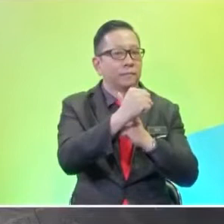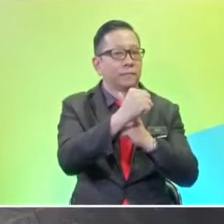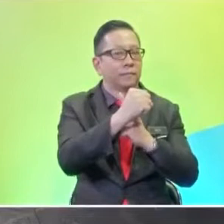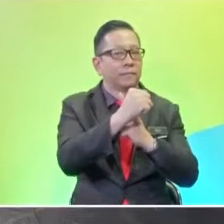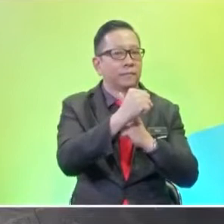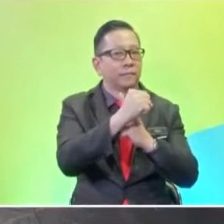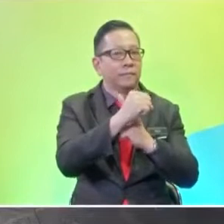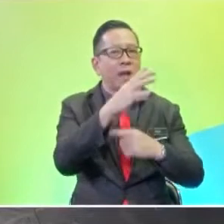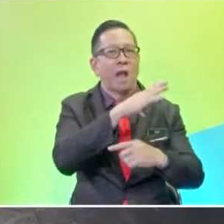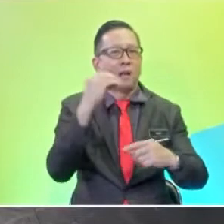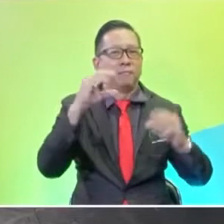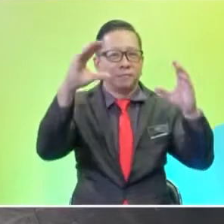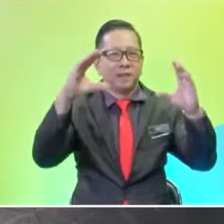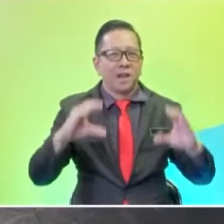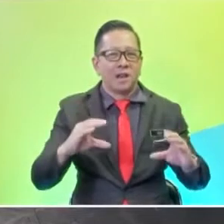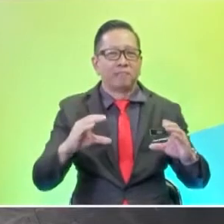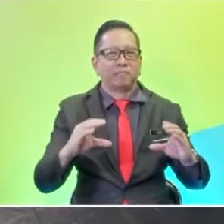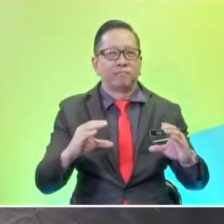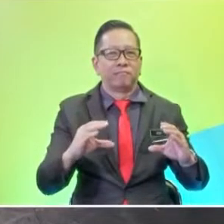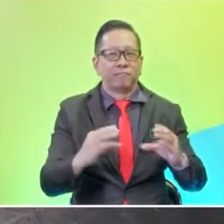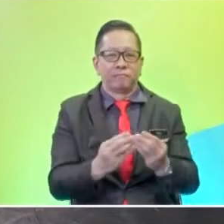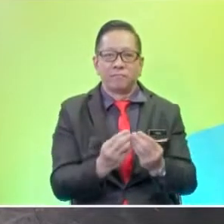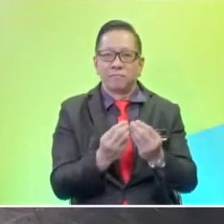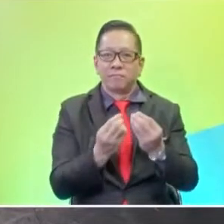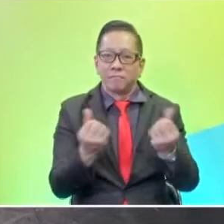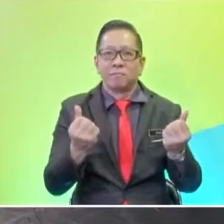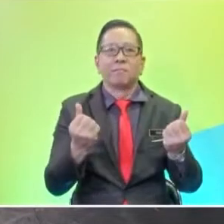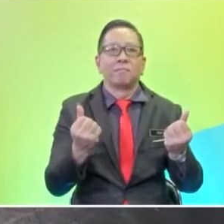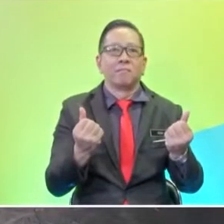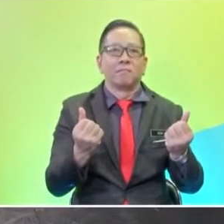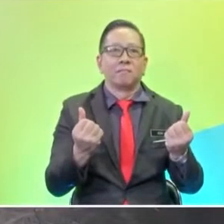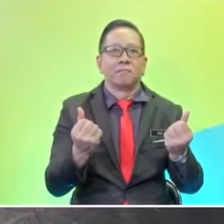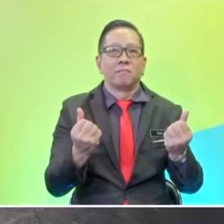dan cari kita tidak menyelesaikan ah cari macam-macam